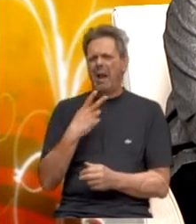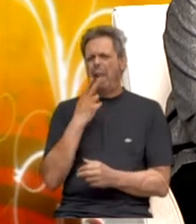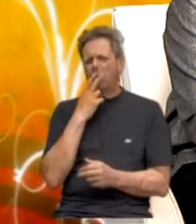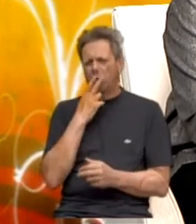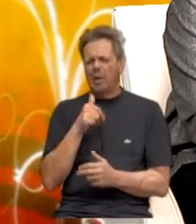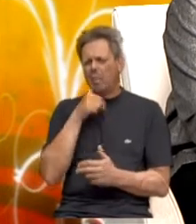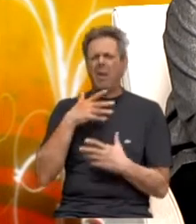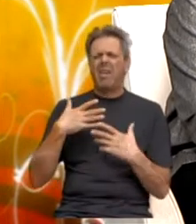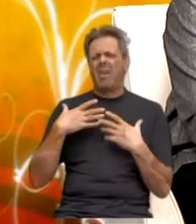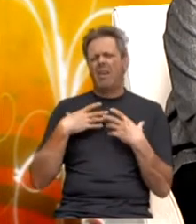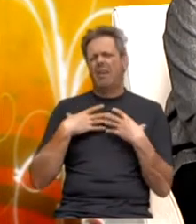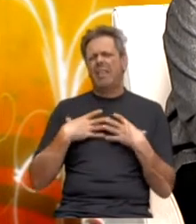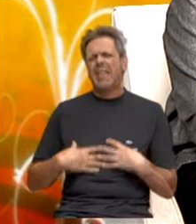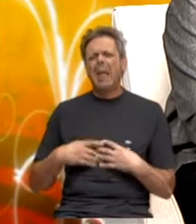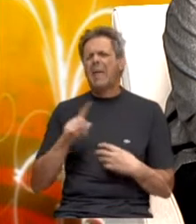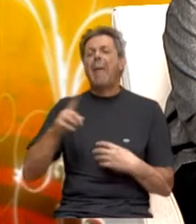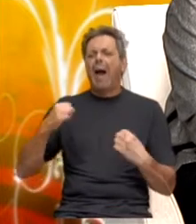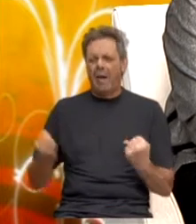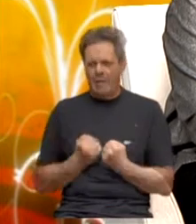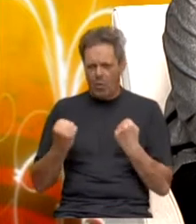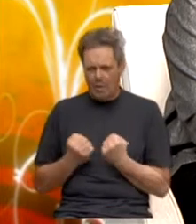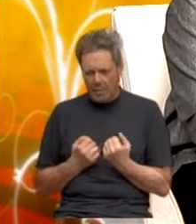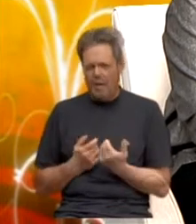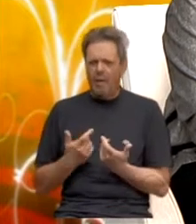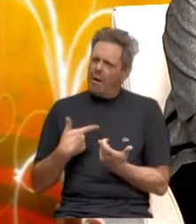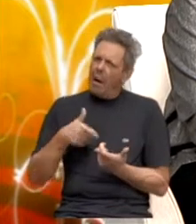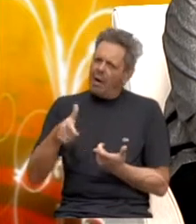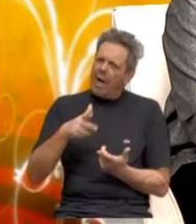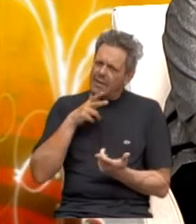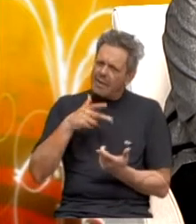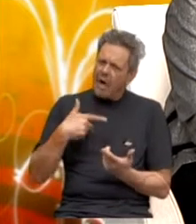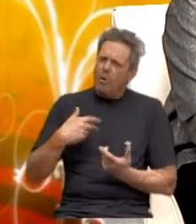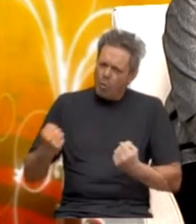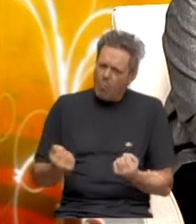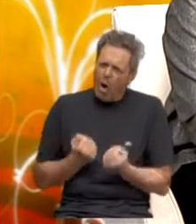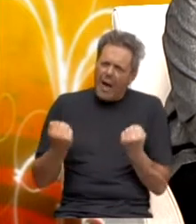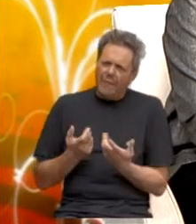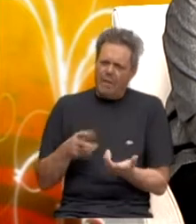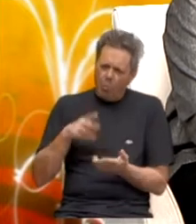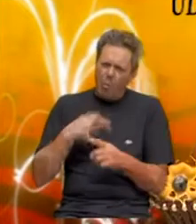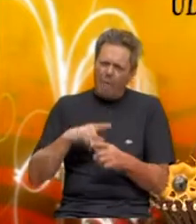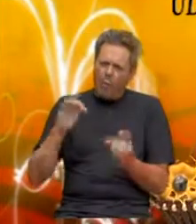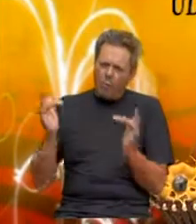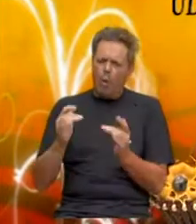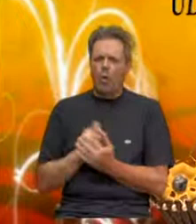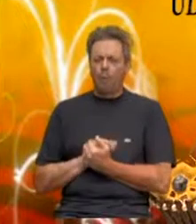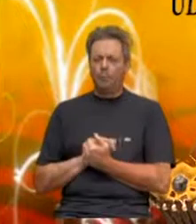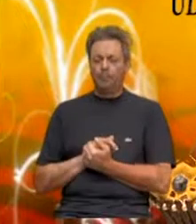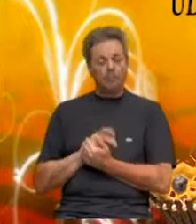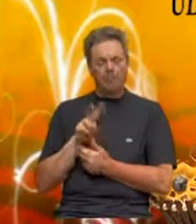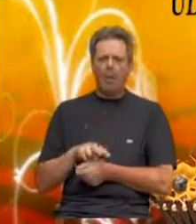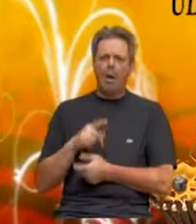i tjelesne neaktivnosti, a to je ono što se zapravo od nas traži u prevenciji kardiovaskularnih bolesti. Na vašem letku imaju vrlo